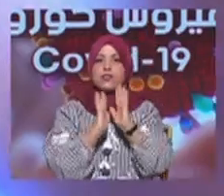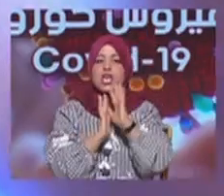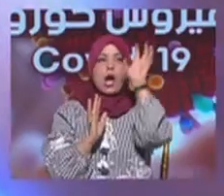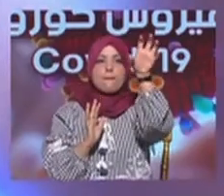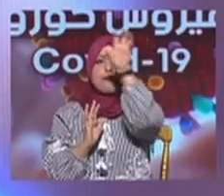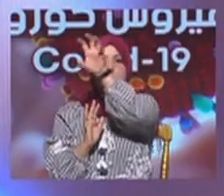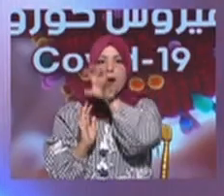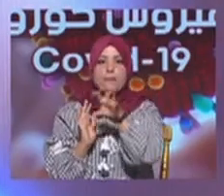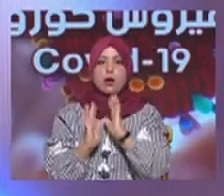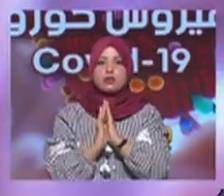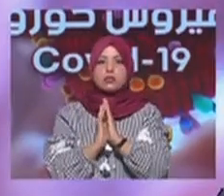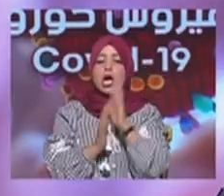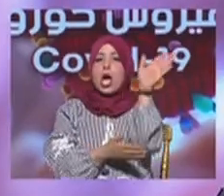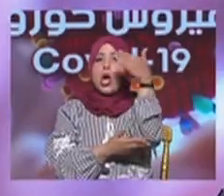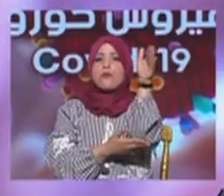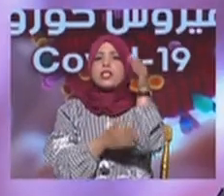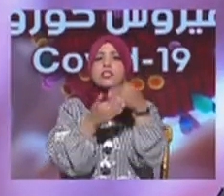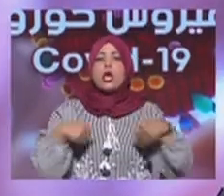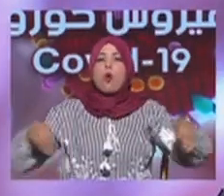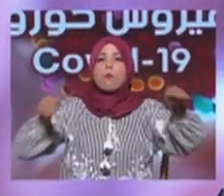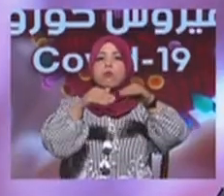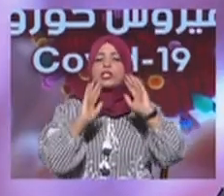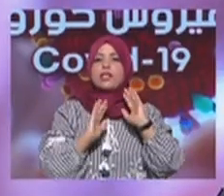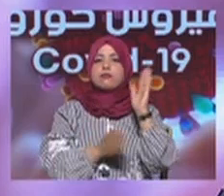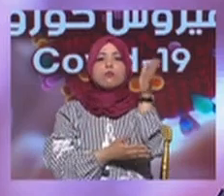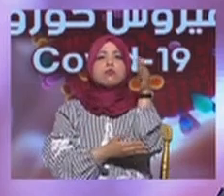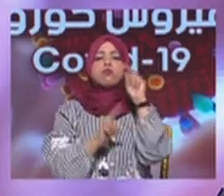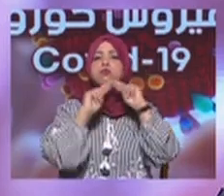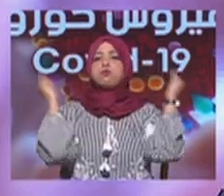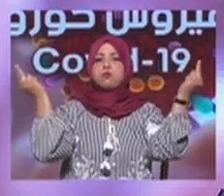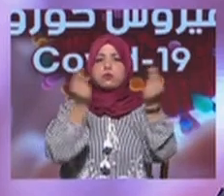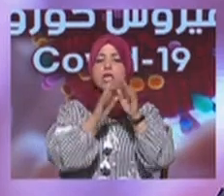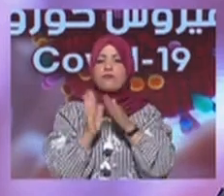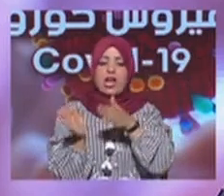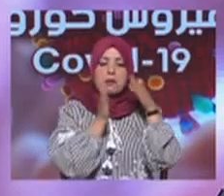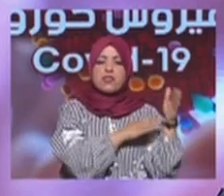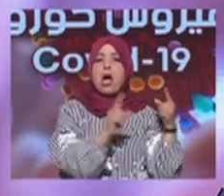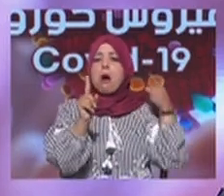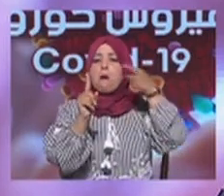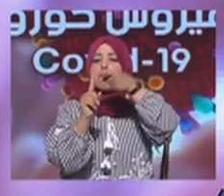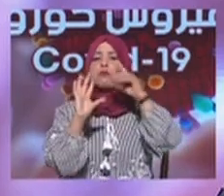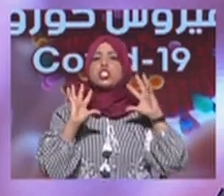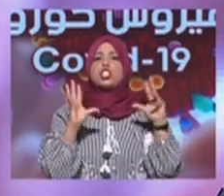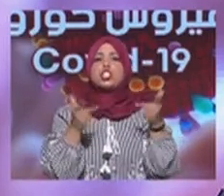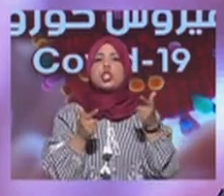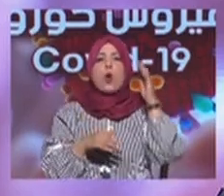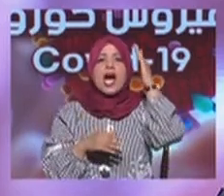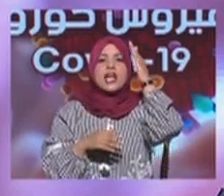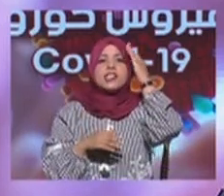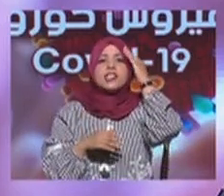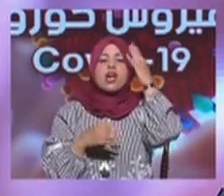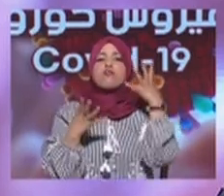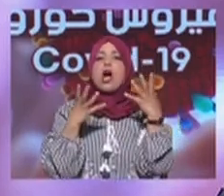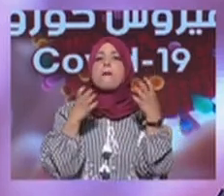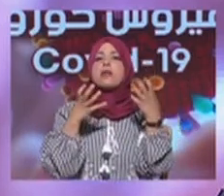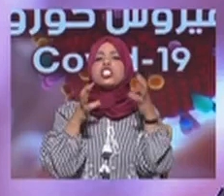وشنو خاصية كل بلد وأيضا النظام الصحي اللي موجود في كل بلد. شنو الهدف من أن نعرف أكثر تفاصيل